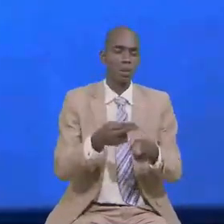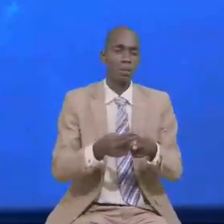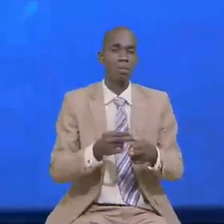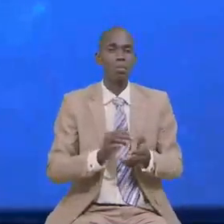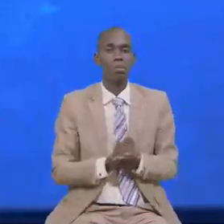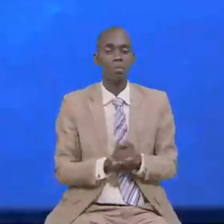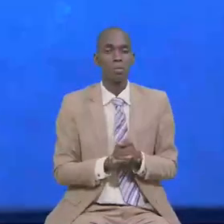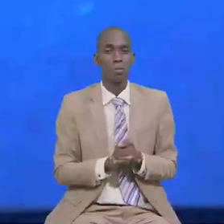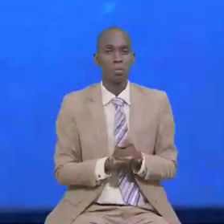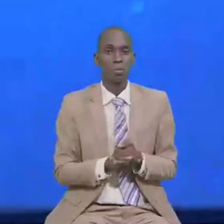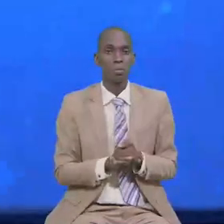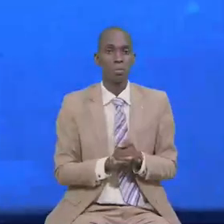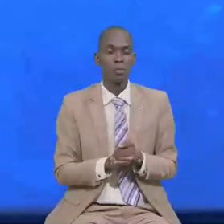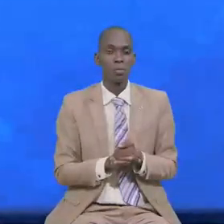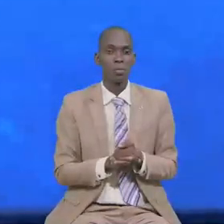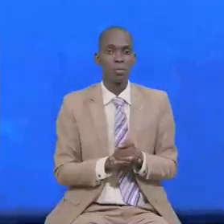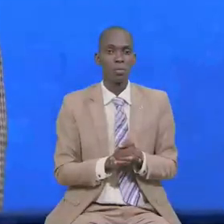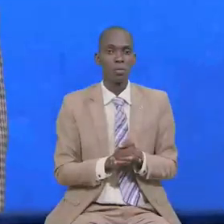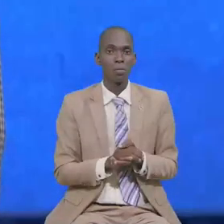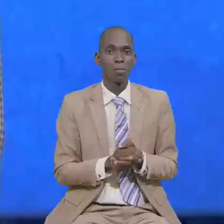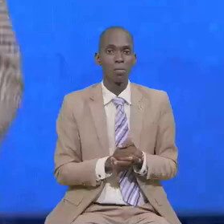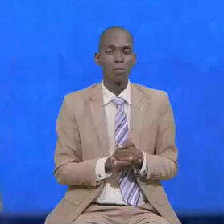et t'ont donné ce nom-là.